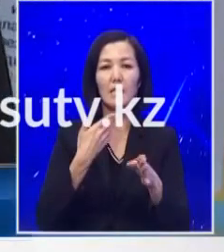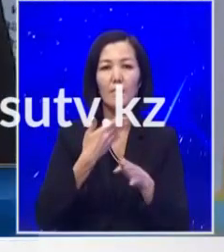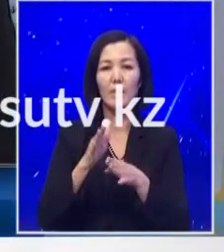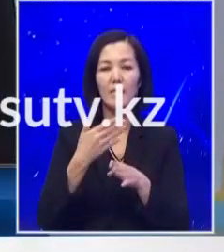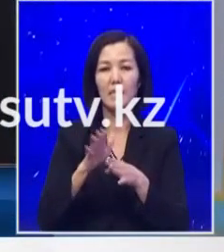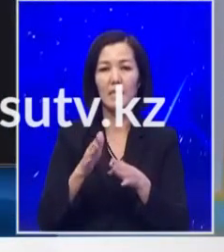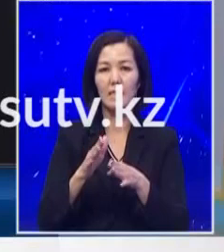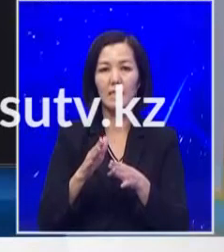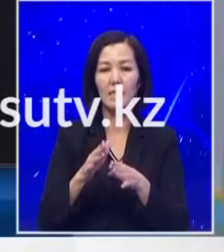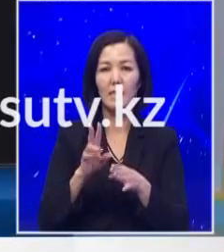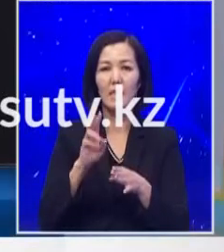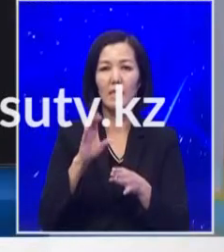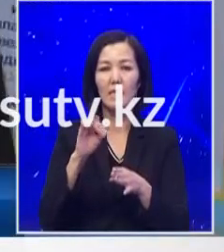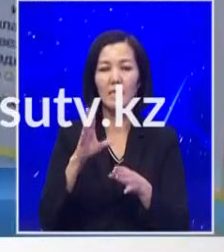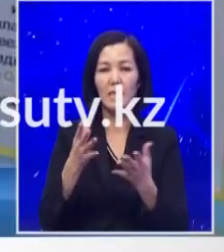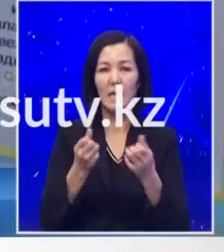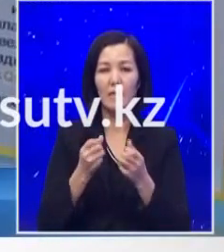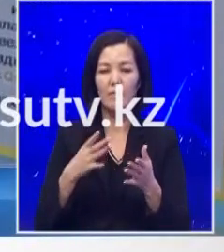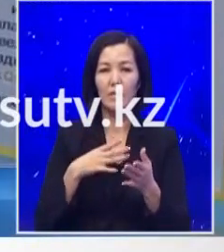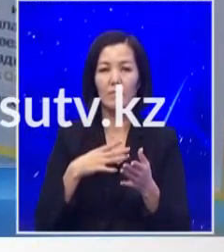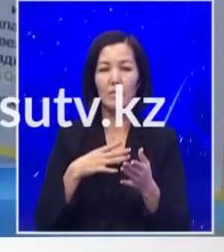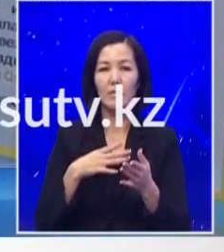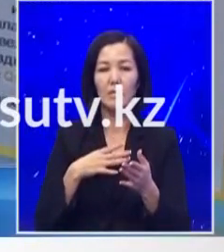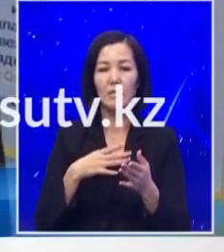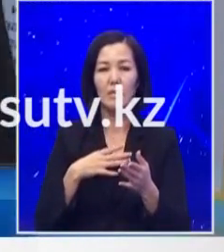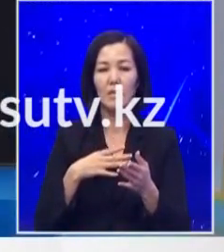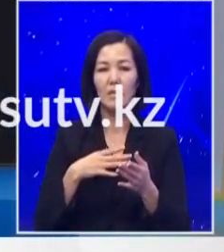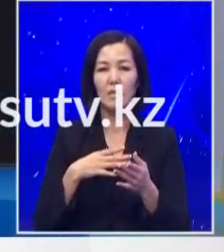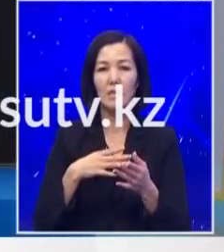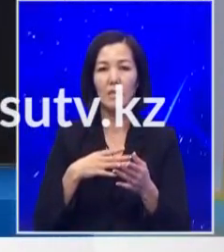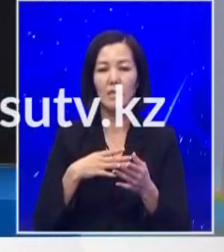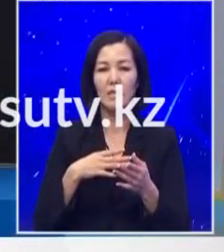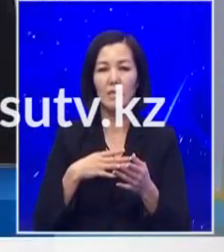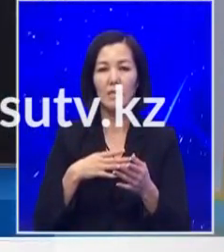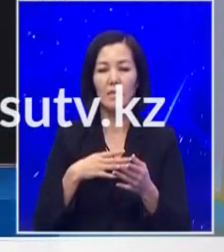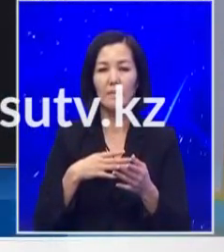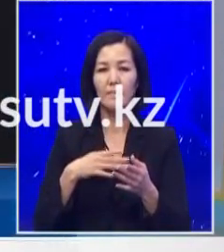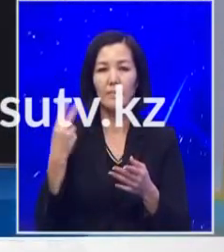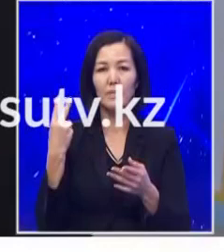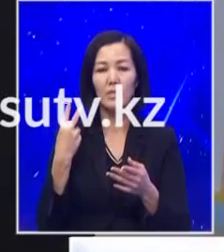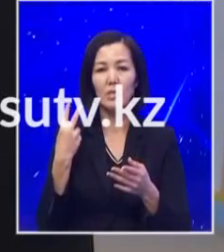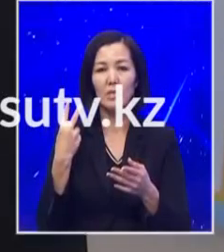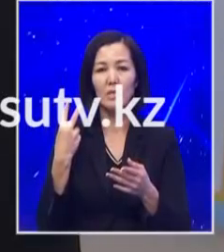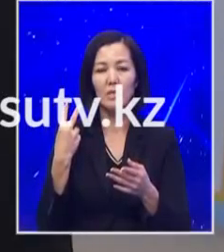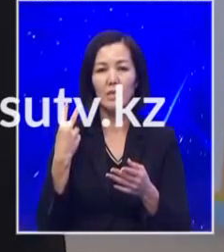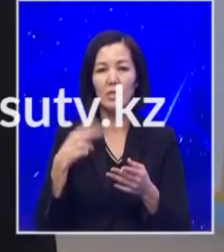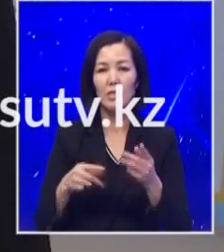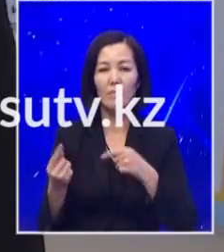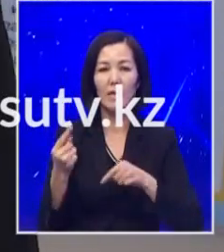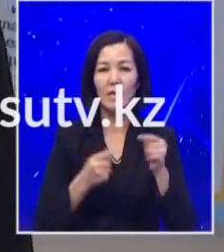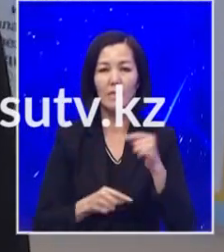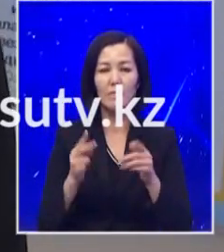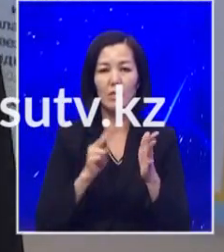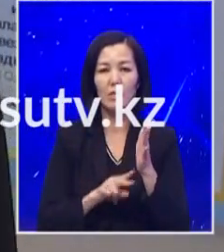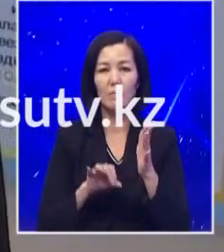өсіммен несие алып жатыр. Бүгінгі күнге дейін қаламыздағы 20 жеке кәсіпкер 70